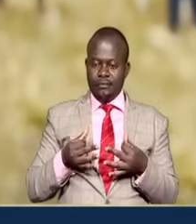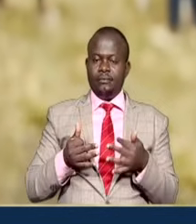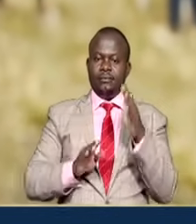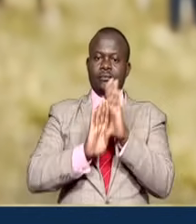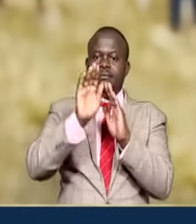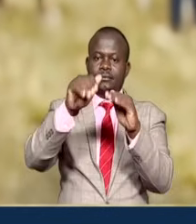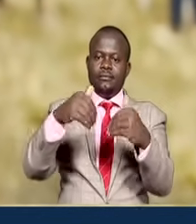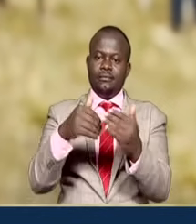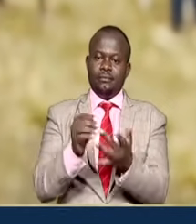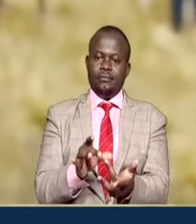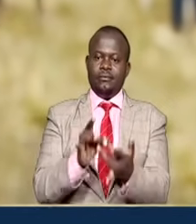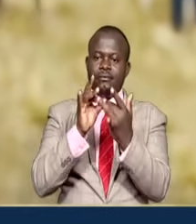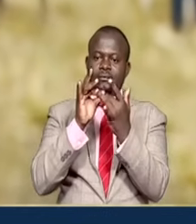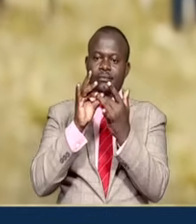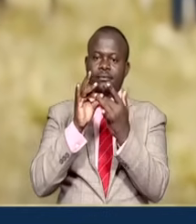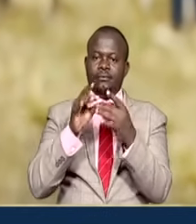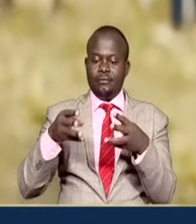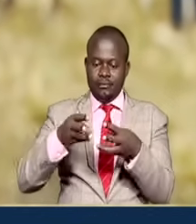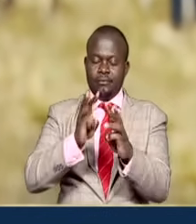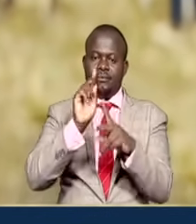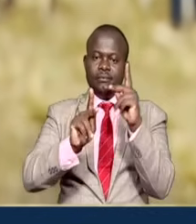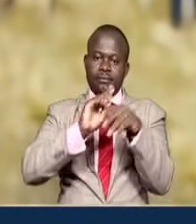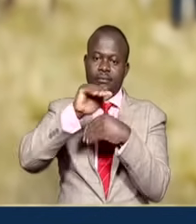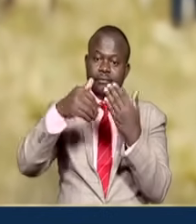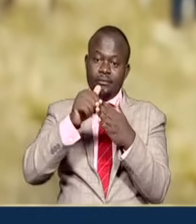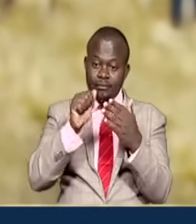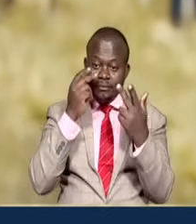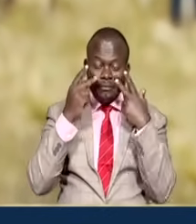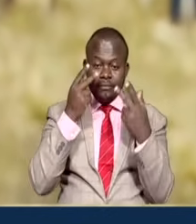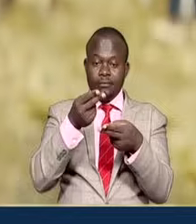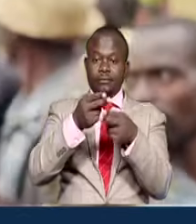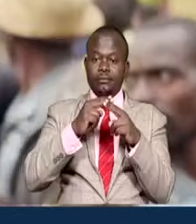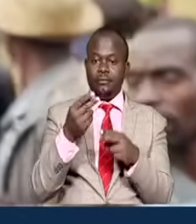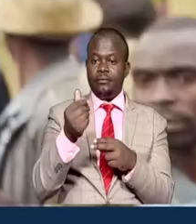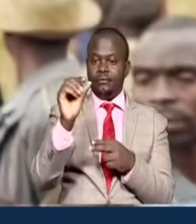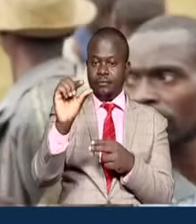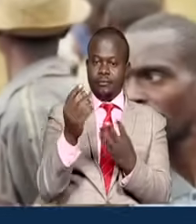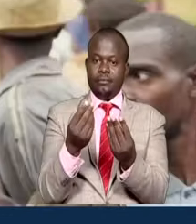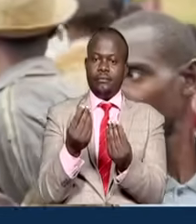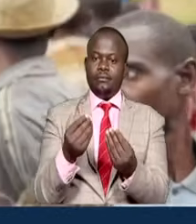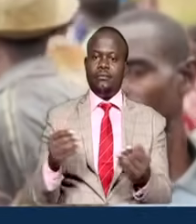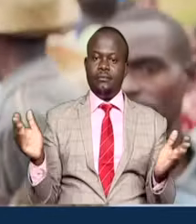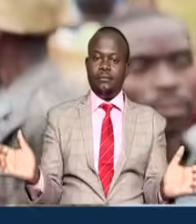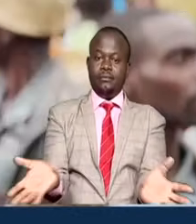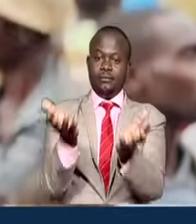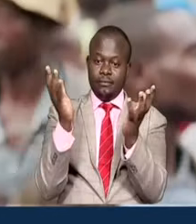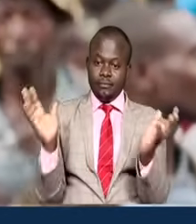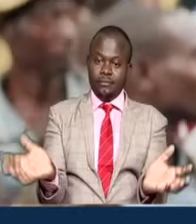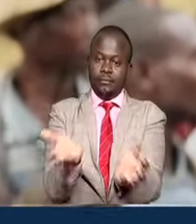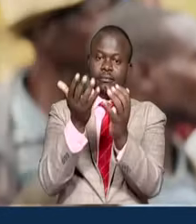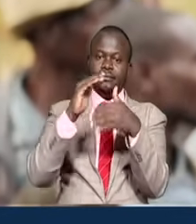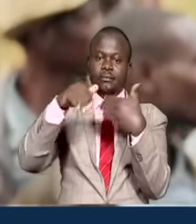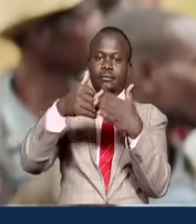ubuhinzi by'umwihariko ku buryo abaturage bajya babona inguzanyo biboroheye. Ndashaka gukangurira ko iyo bwaba